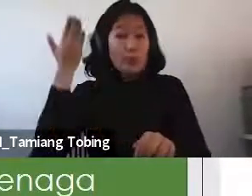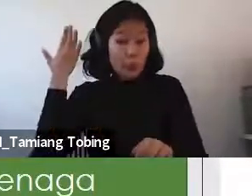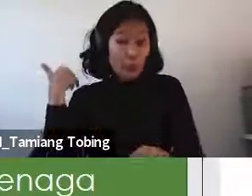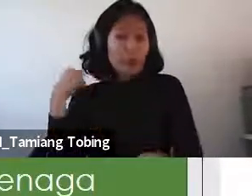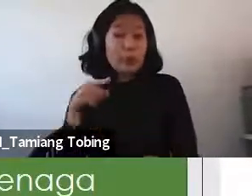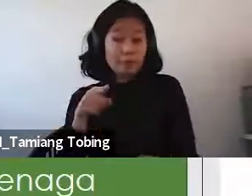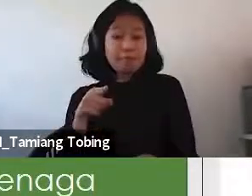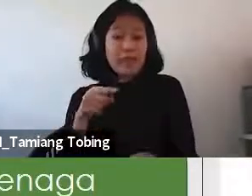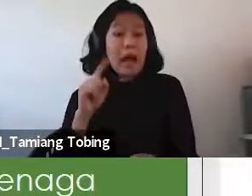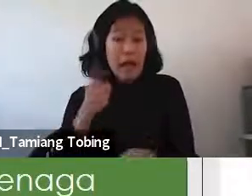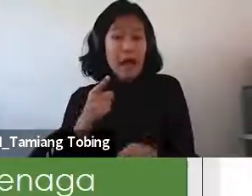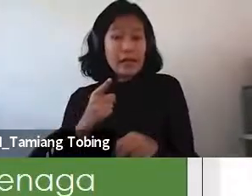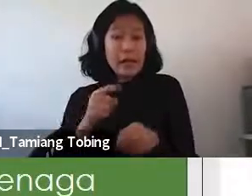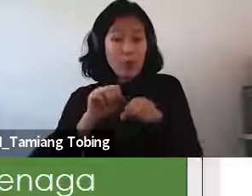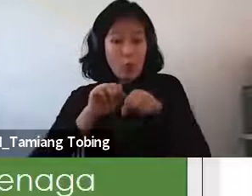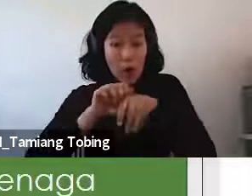terjadi,